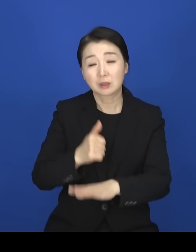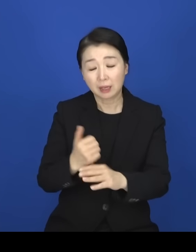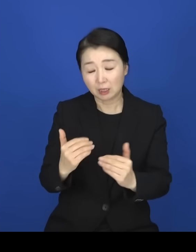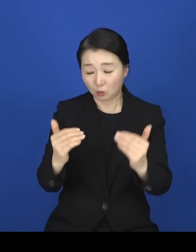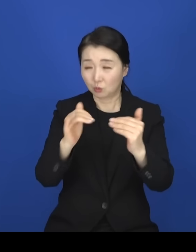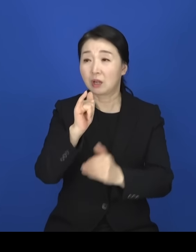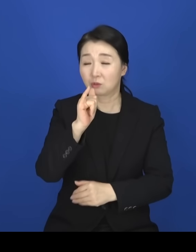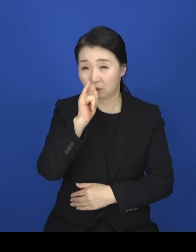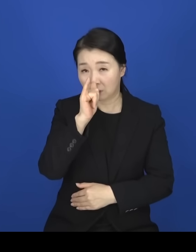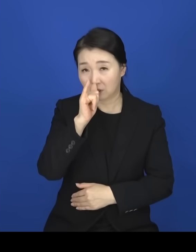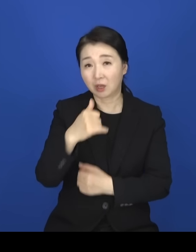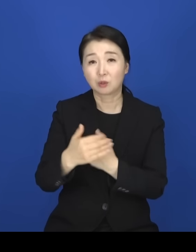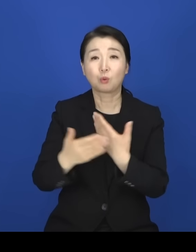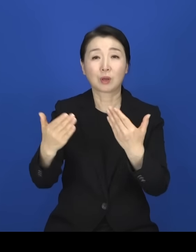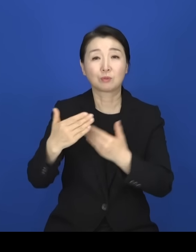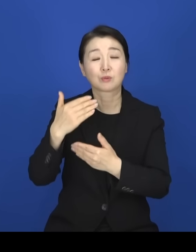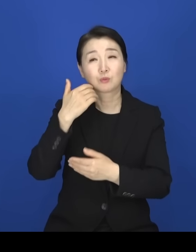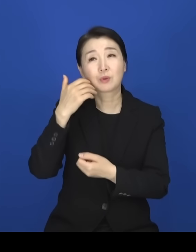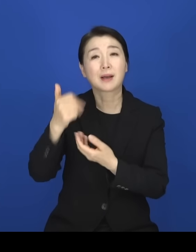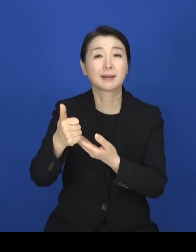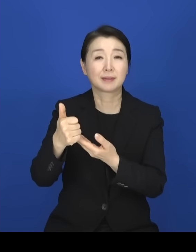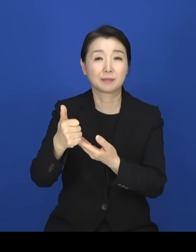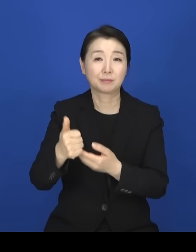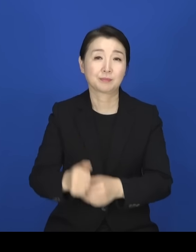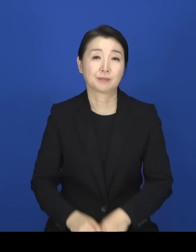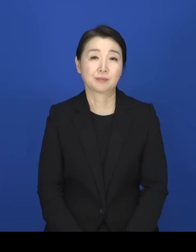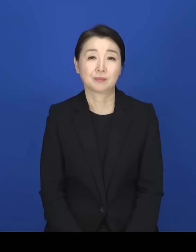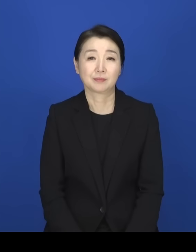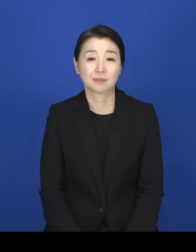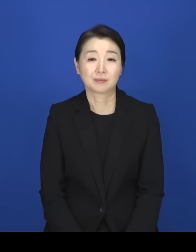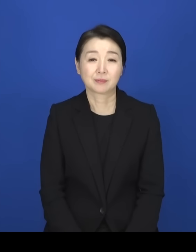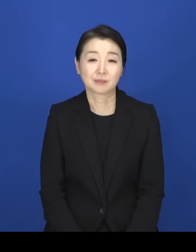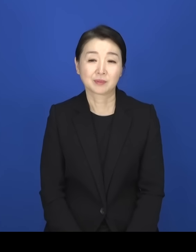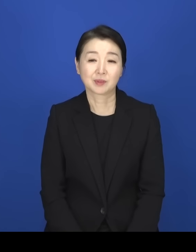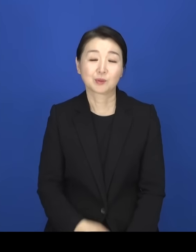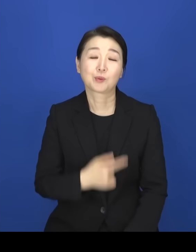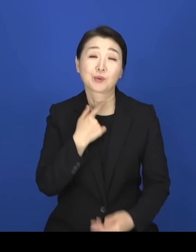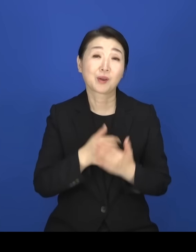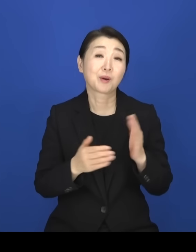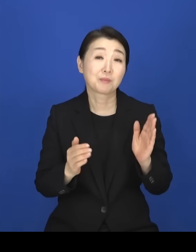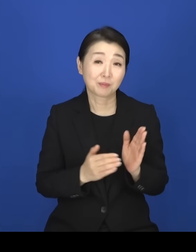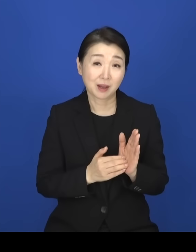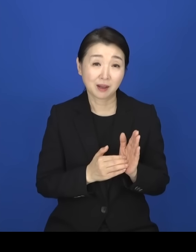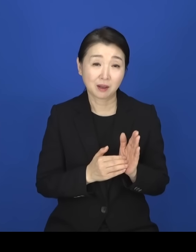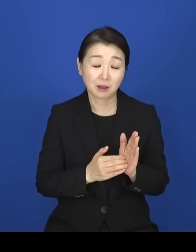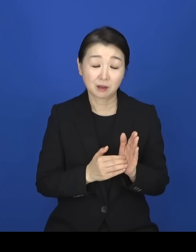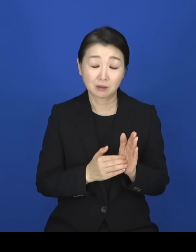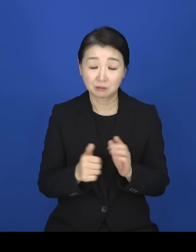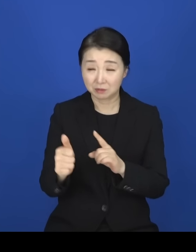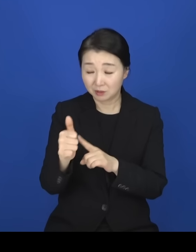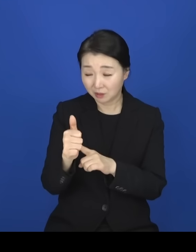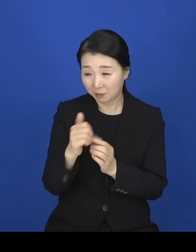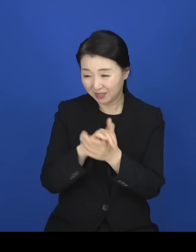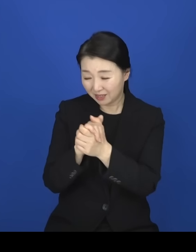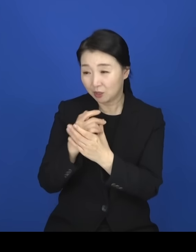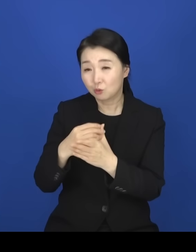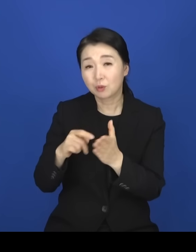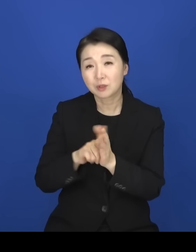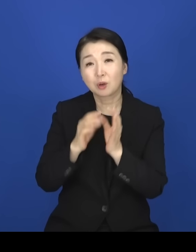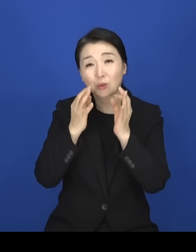있게끔 성숙할 수 있게끔 도와주시는 분이시구나. 그런 걸 또 경험해서 되게 그분하고 되게 친해지려고 많이